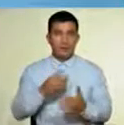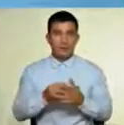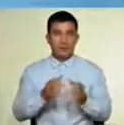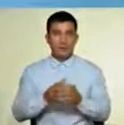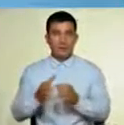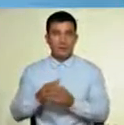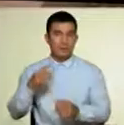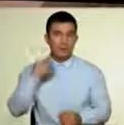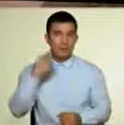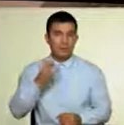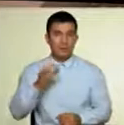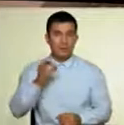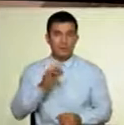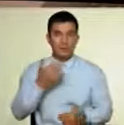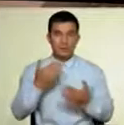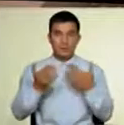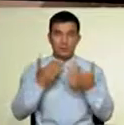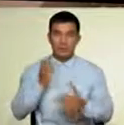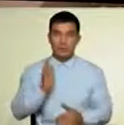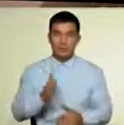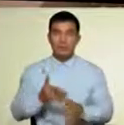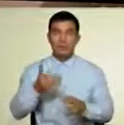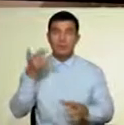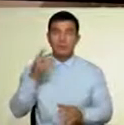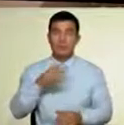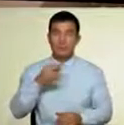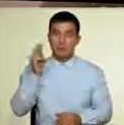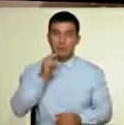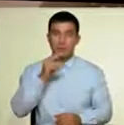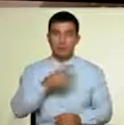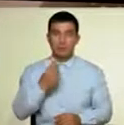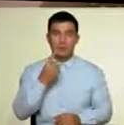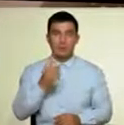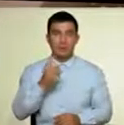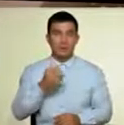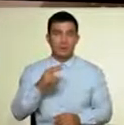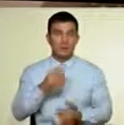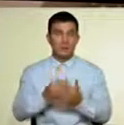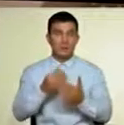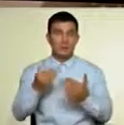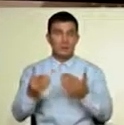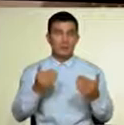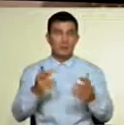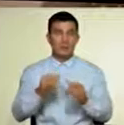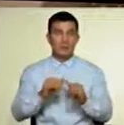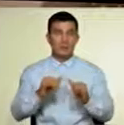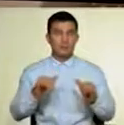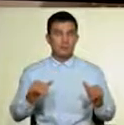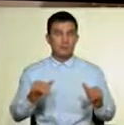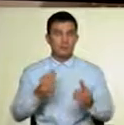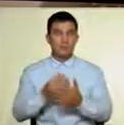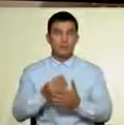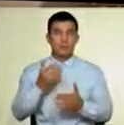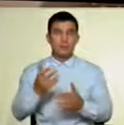o'rganamiz. Avvalgi darslarimizda bir hadlar va ularni ko'paytirish va